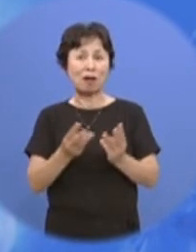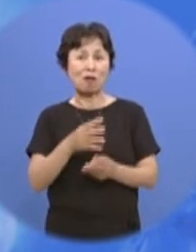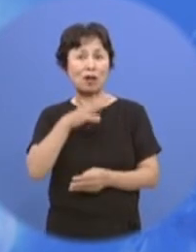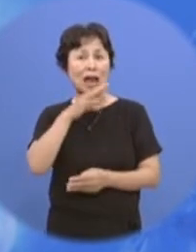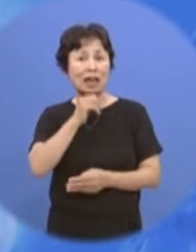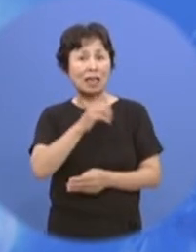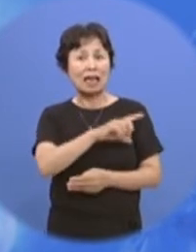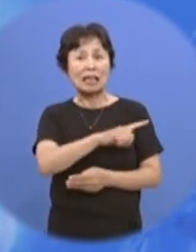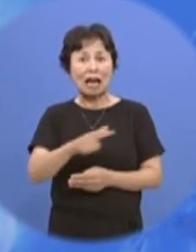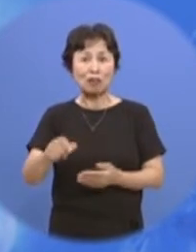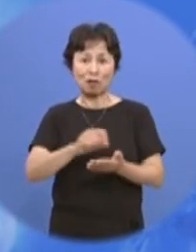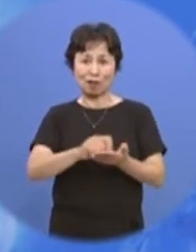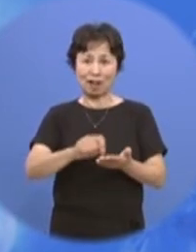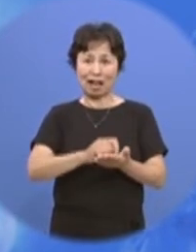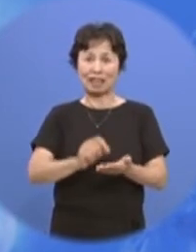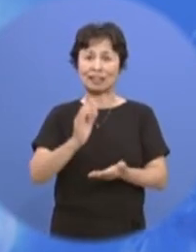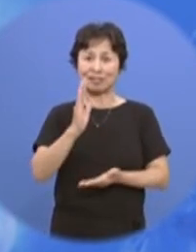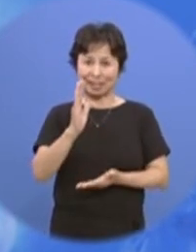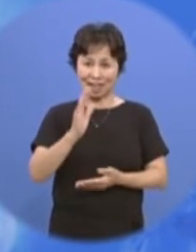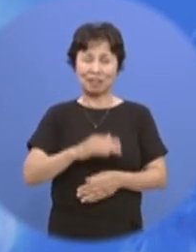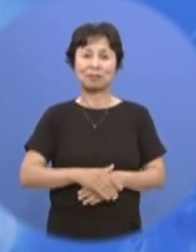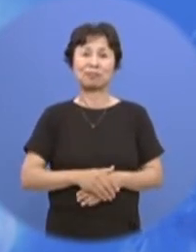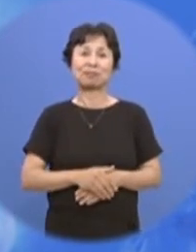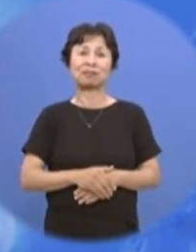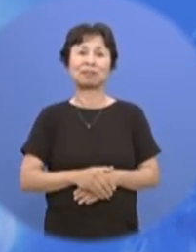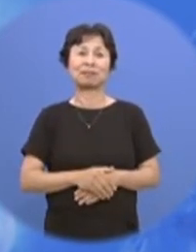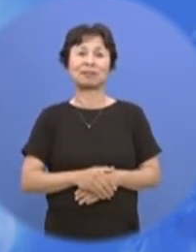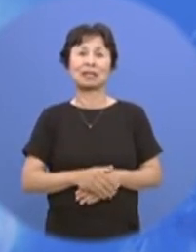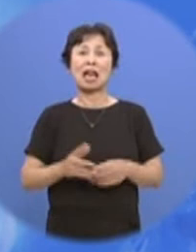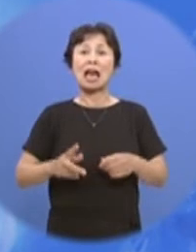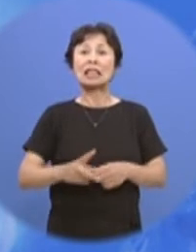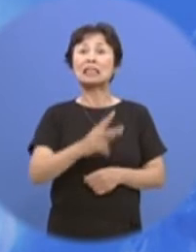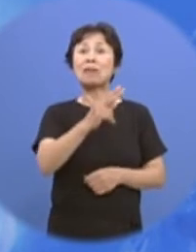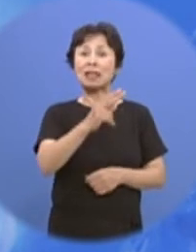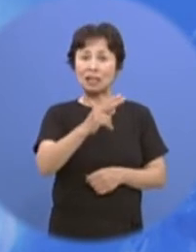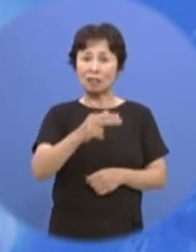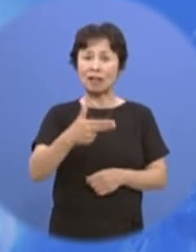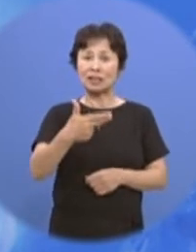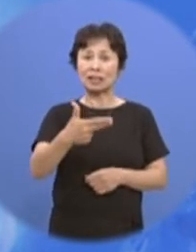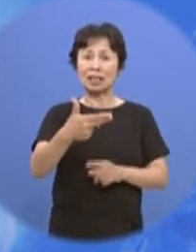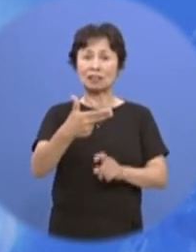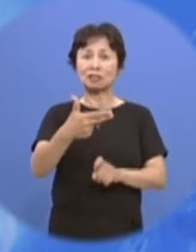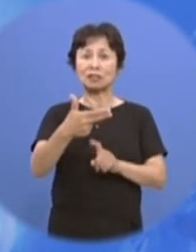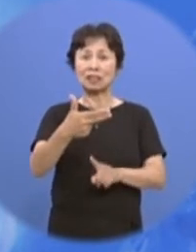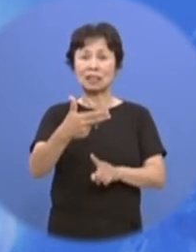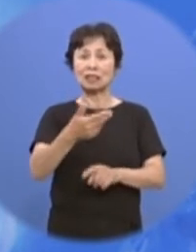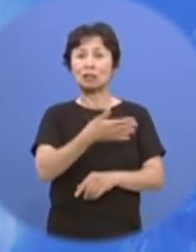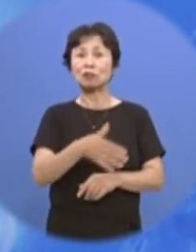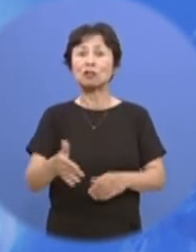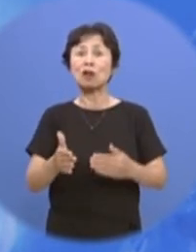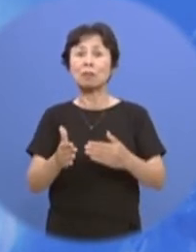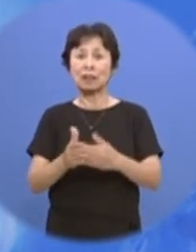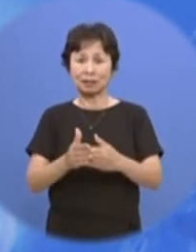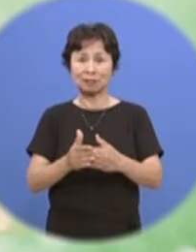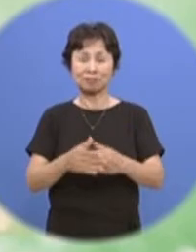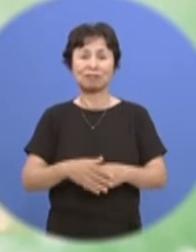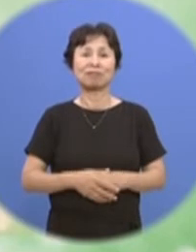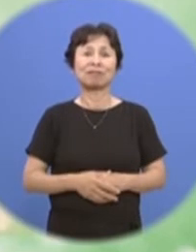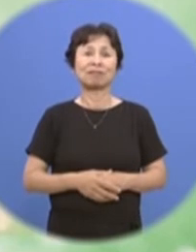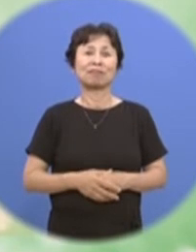齢など必要事項をご記入ください。締め切りは7月11日水曜日必着です